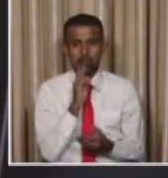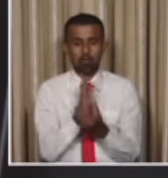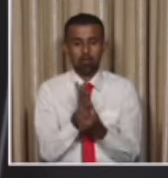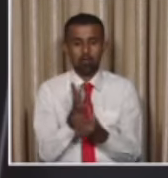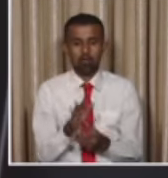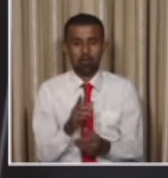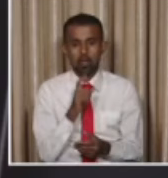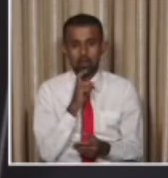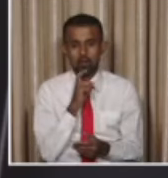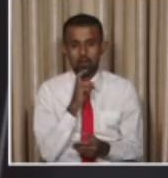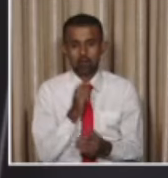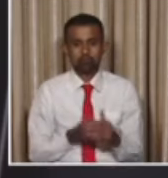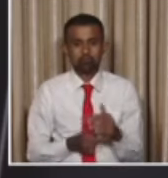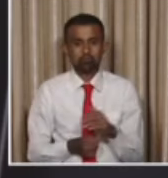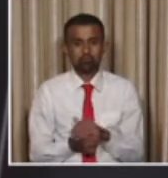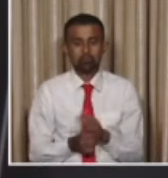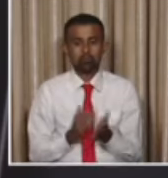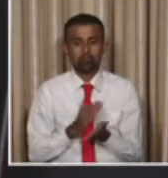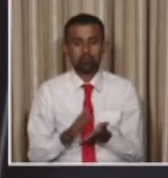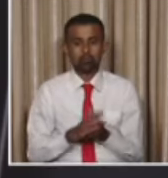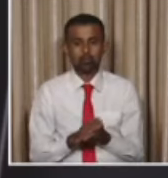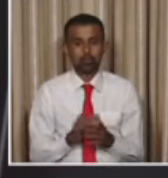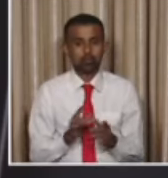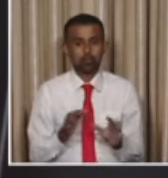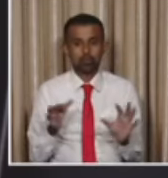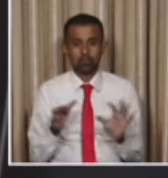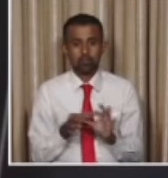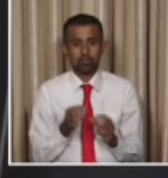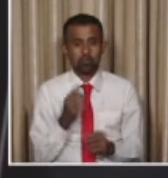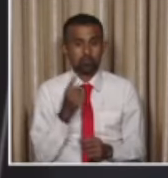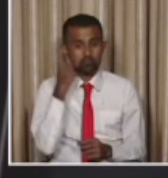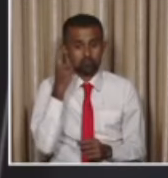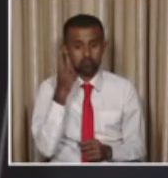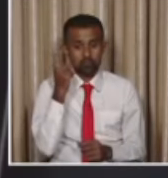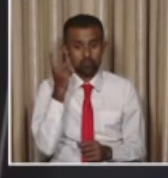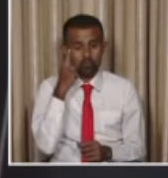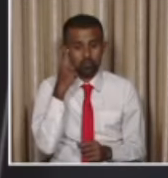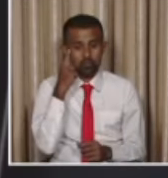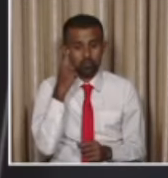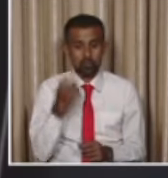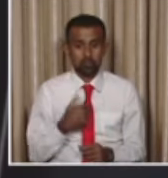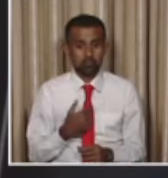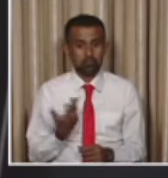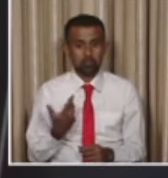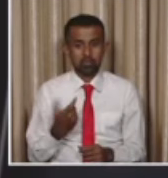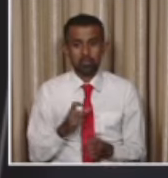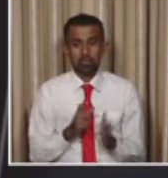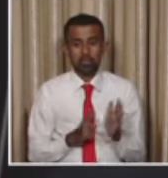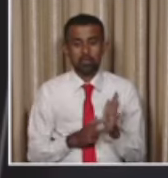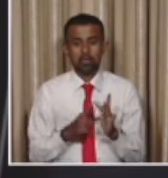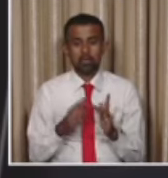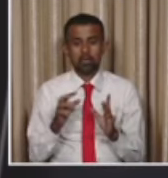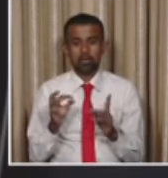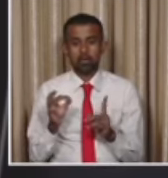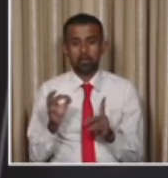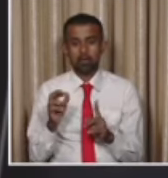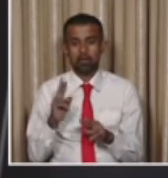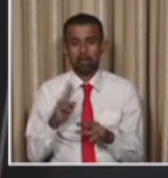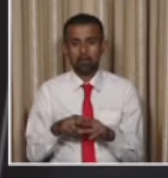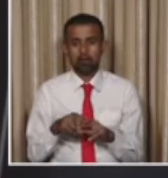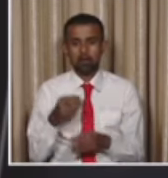නඩු වලට එම් පෙනීන් අපිට ඒ හා සම්බන්ධිත විශේෂඥතාවයෙන් නැති නිසා ක්ලිපට් චාන්ස්